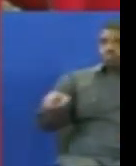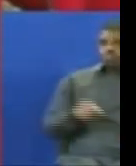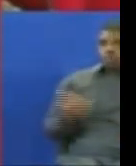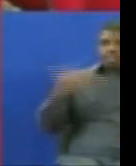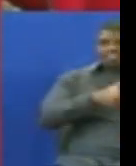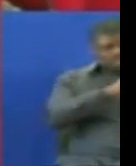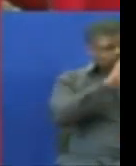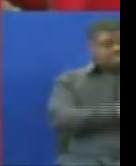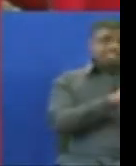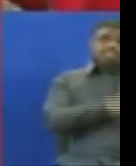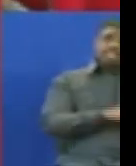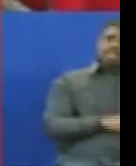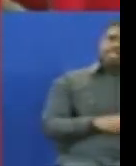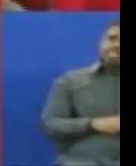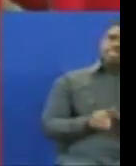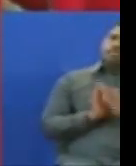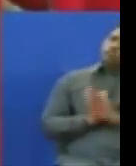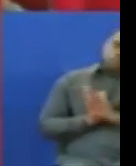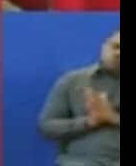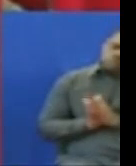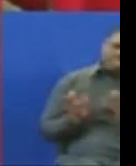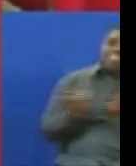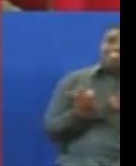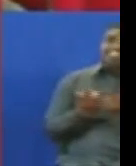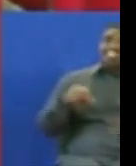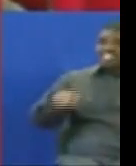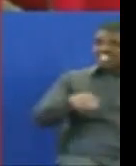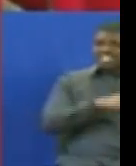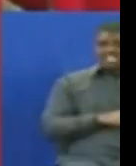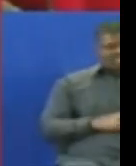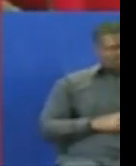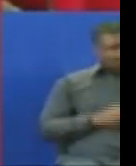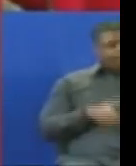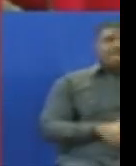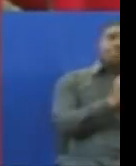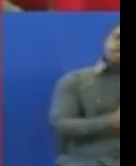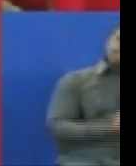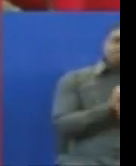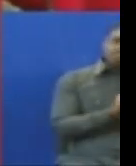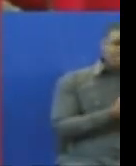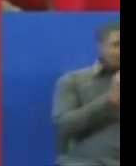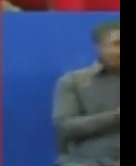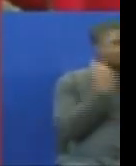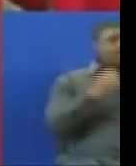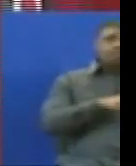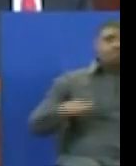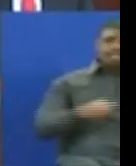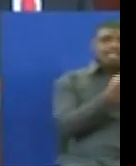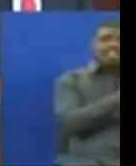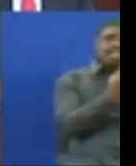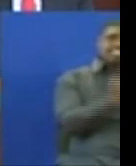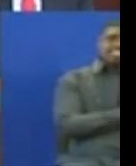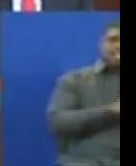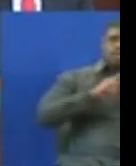Singida nilikulilia kilio hiki hiki cha barabara hii imejengwa kuanzia Mbeya Lwanjilo kilomita 36,